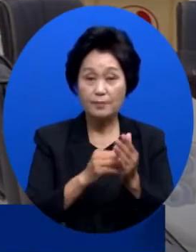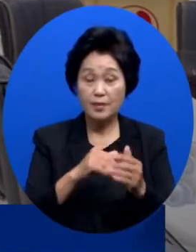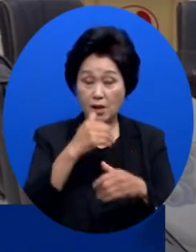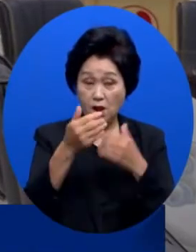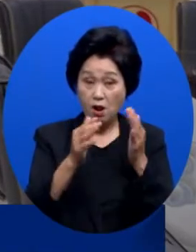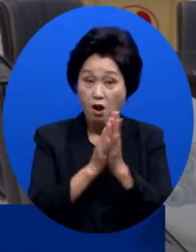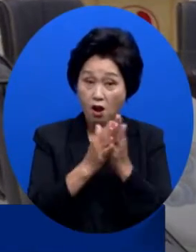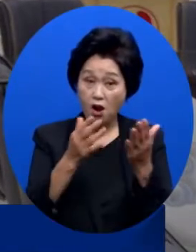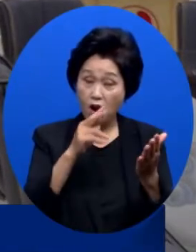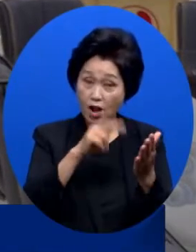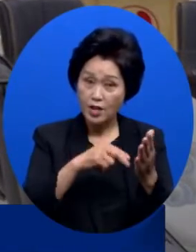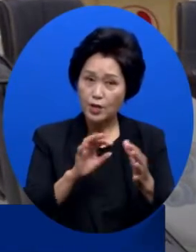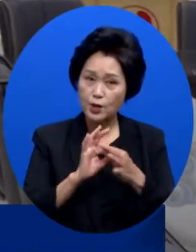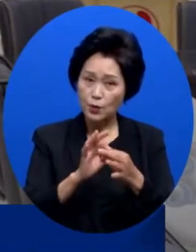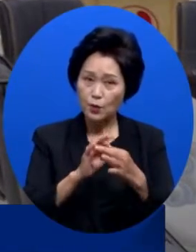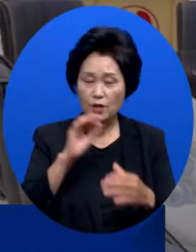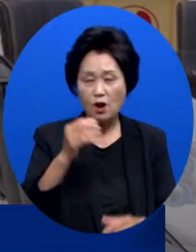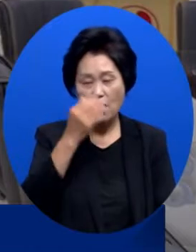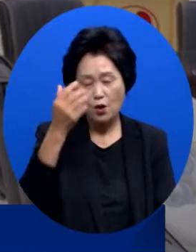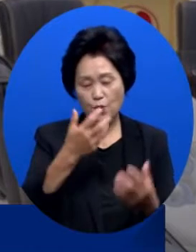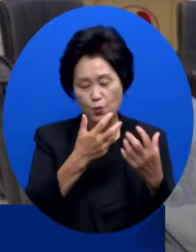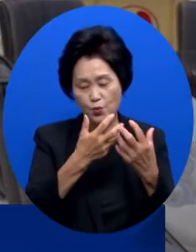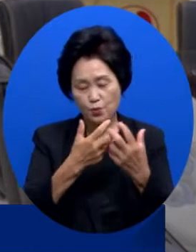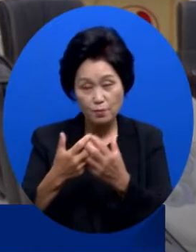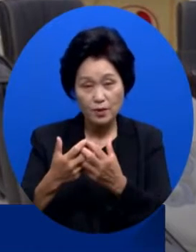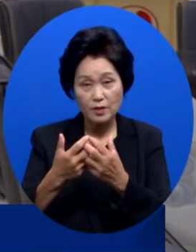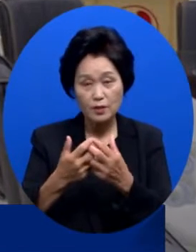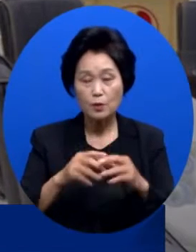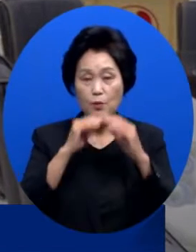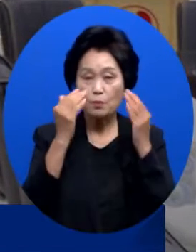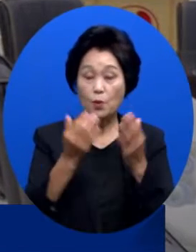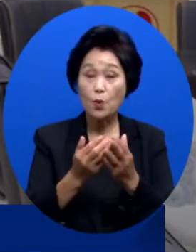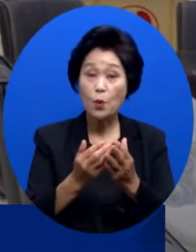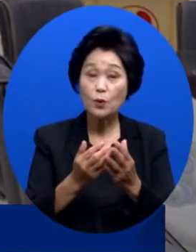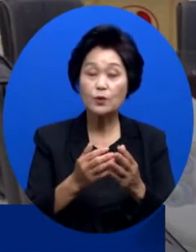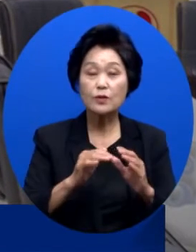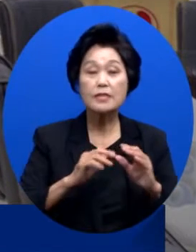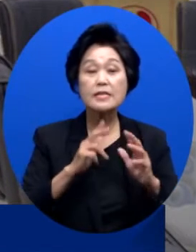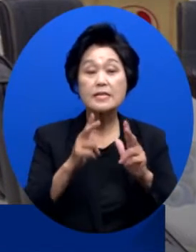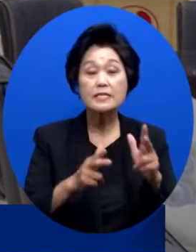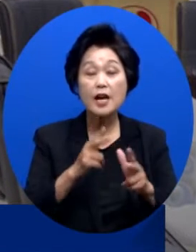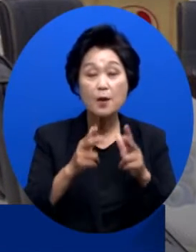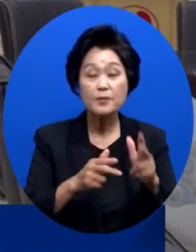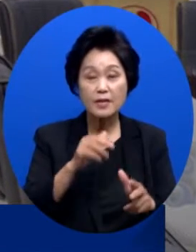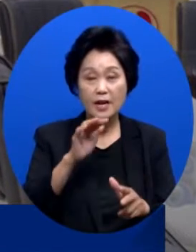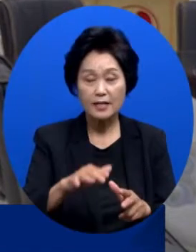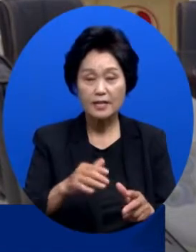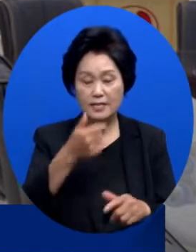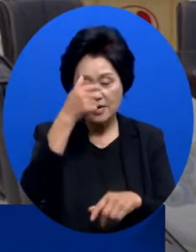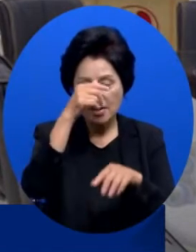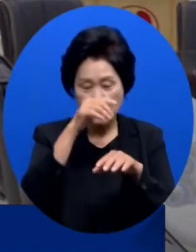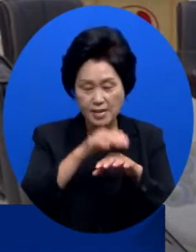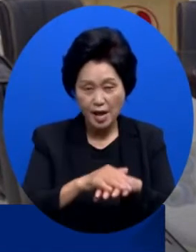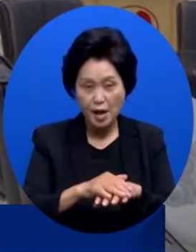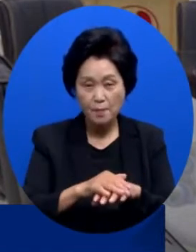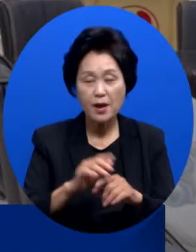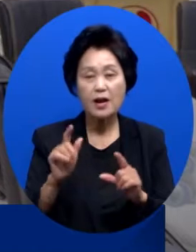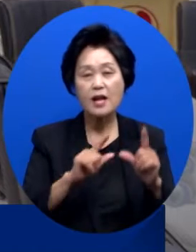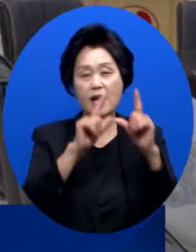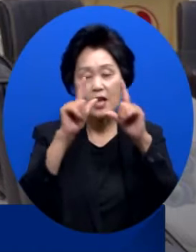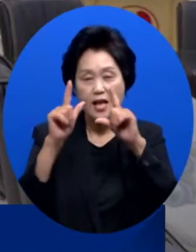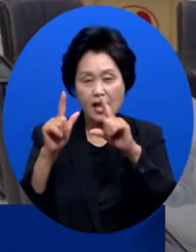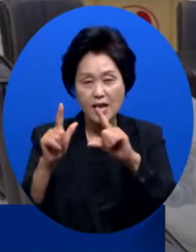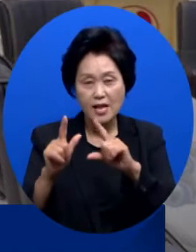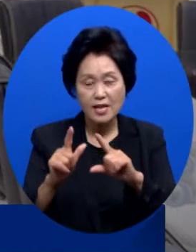통해서 우리가 성령으로 충만 해져서 모든 사업장 들이 예배가 생활화 되는데 이번 이제 하게 되는